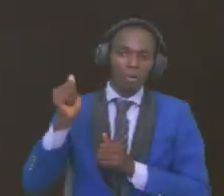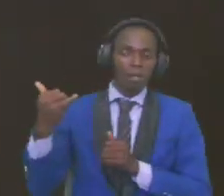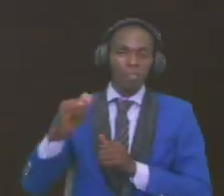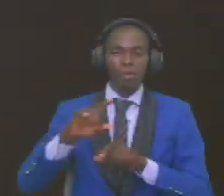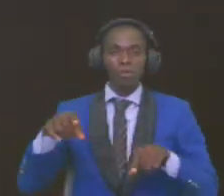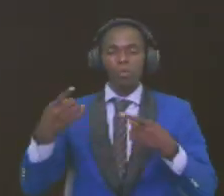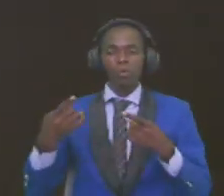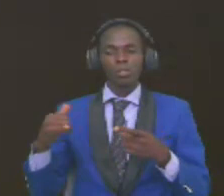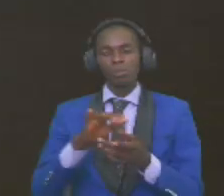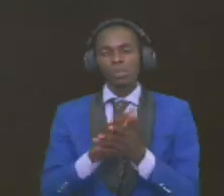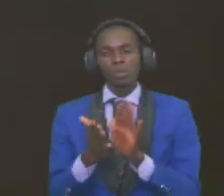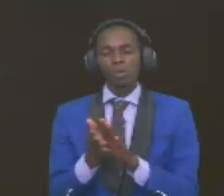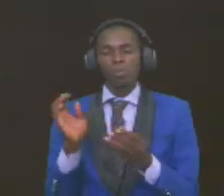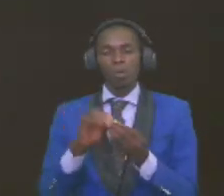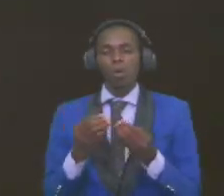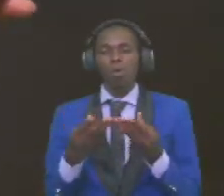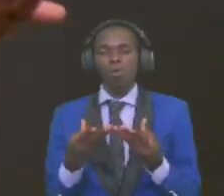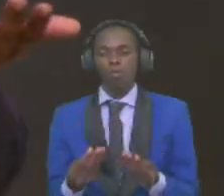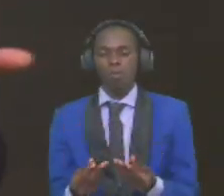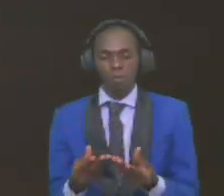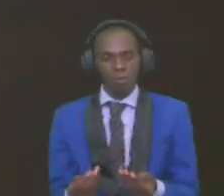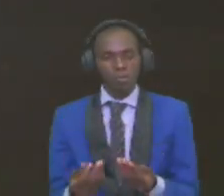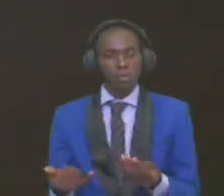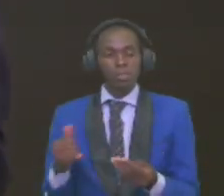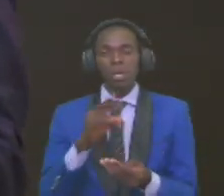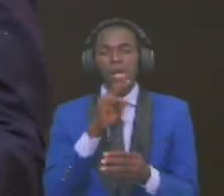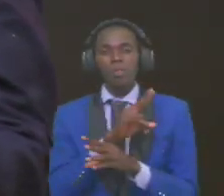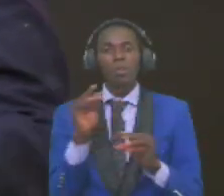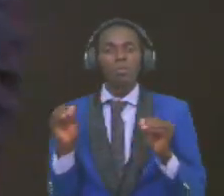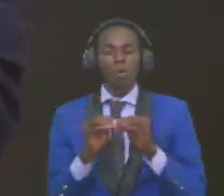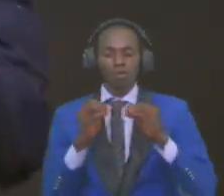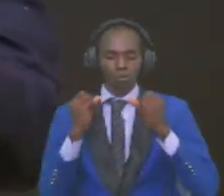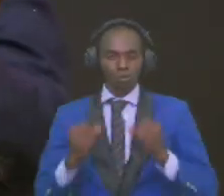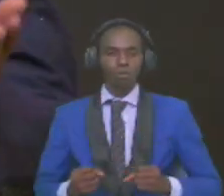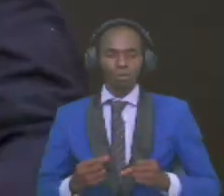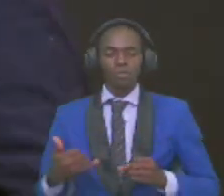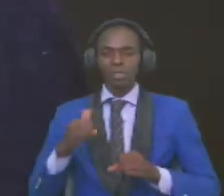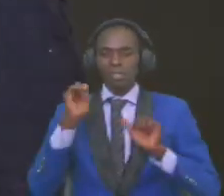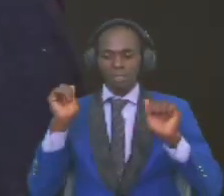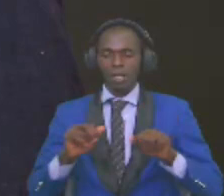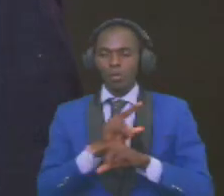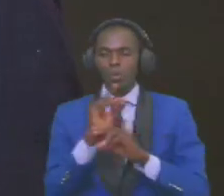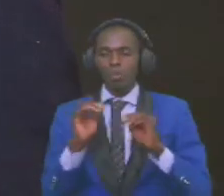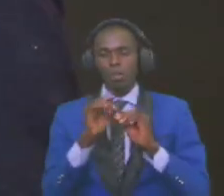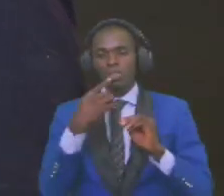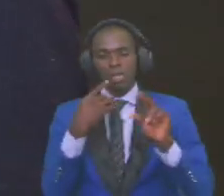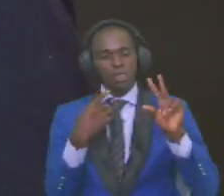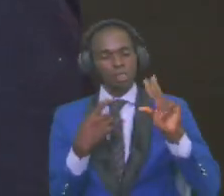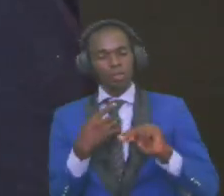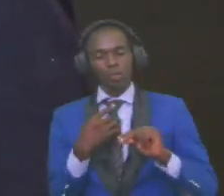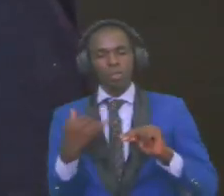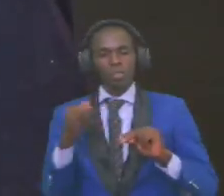loin et sont allés plus tout et de vienne et nous sommes très forts il ne peut plus dire genre